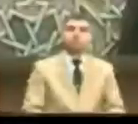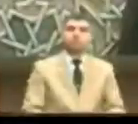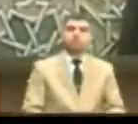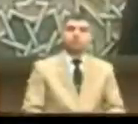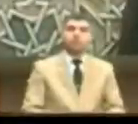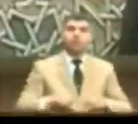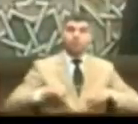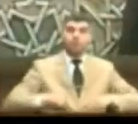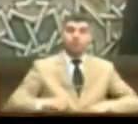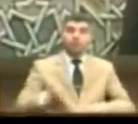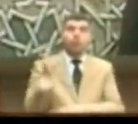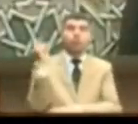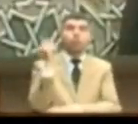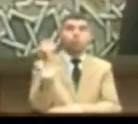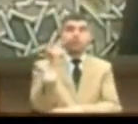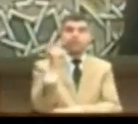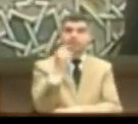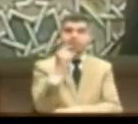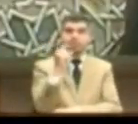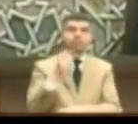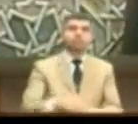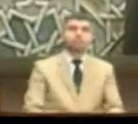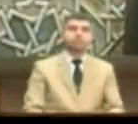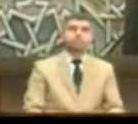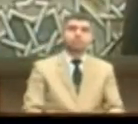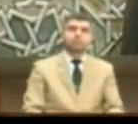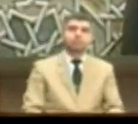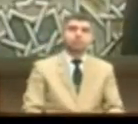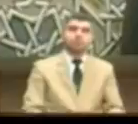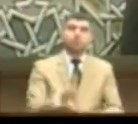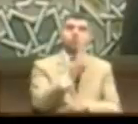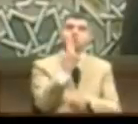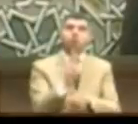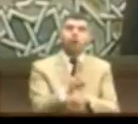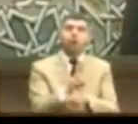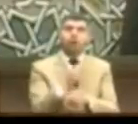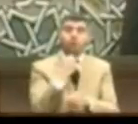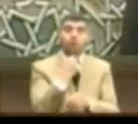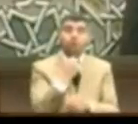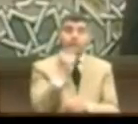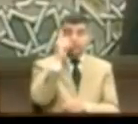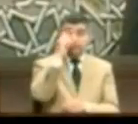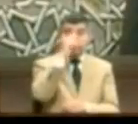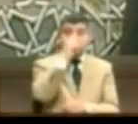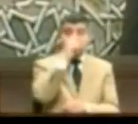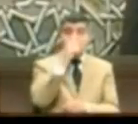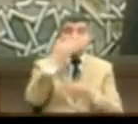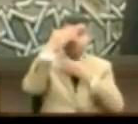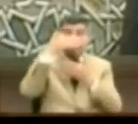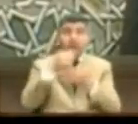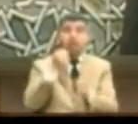قطاع الأوقاف والشؤون الإسلامية، سؤال عن الأخطار التي تواجه